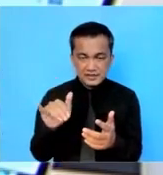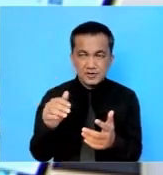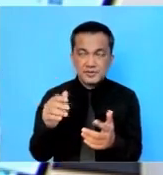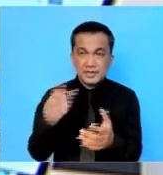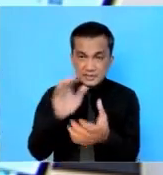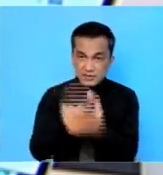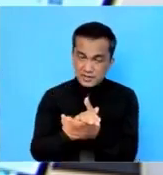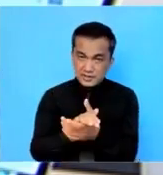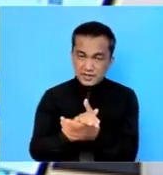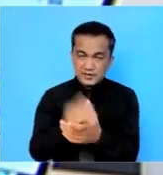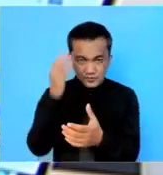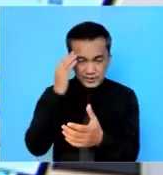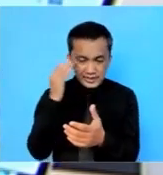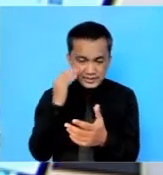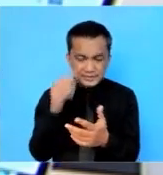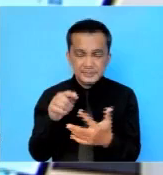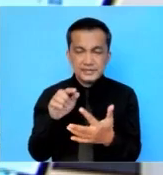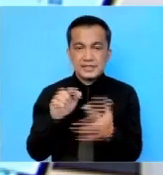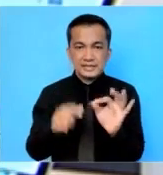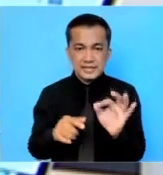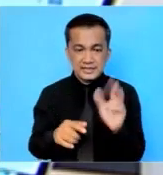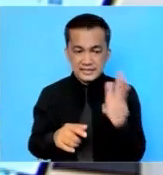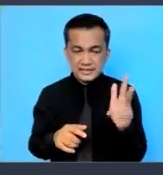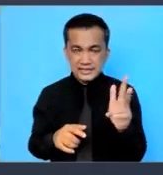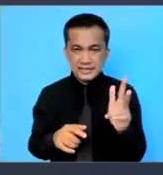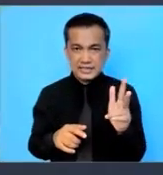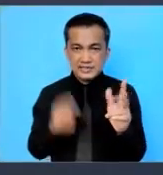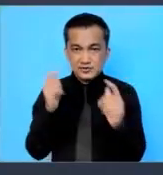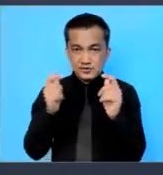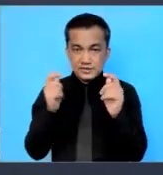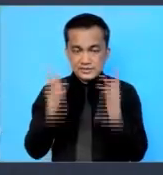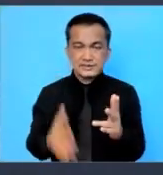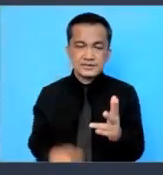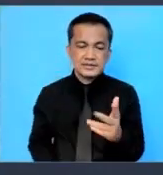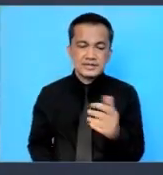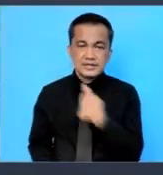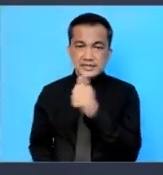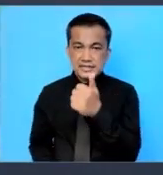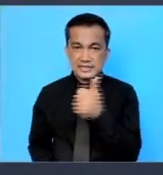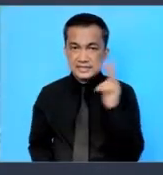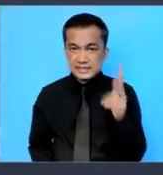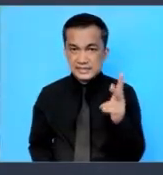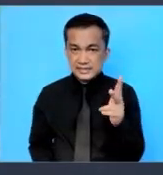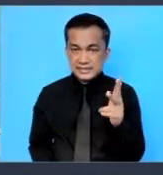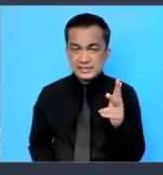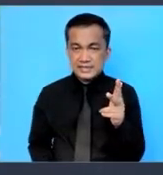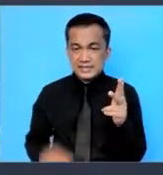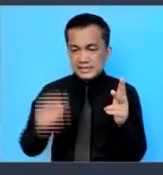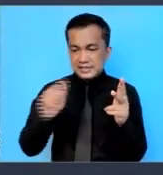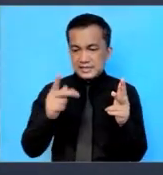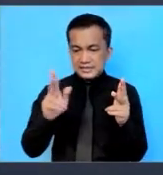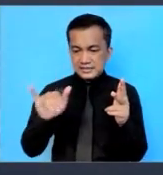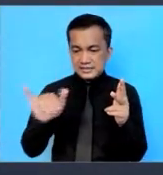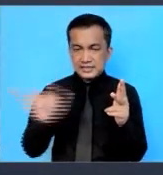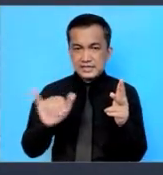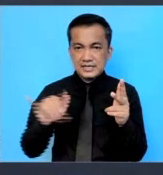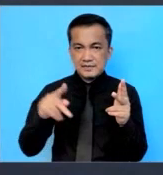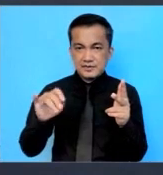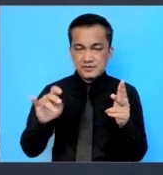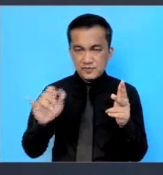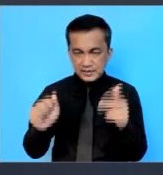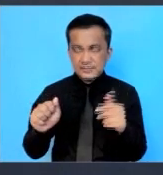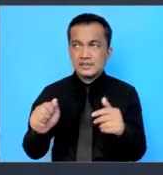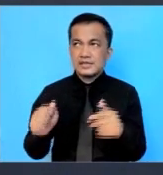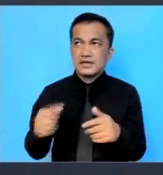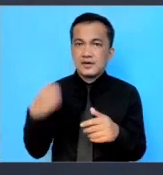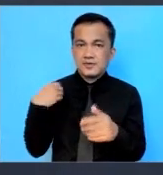national. 9:30 naman para sa mga turista. 10:30 naman para sa mga agency katulad ng POEA at may mga